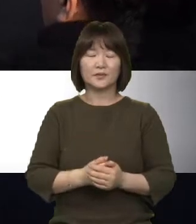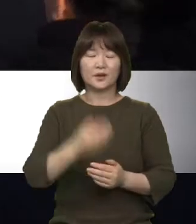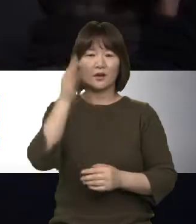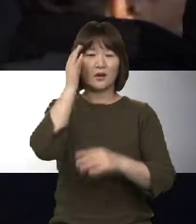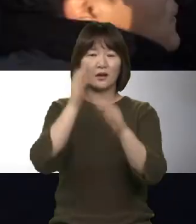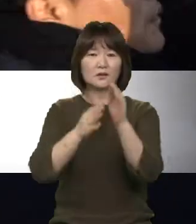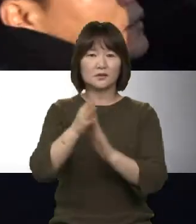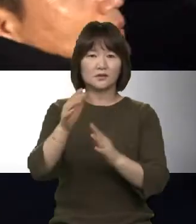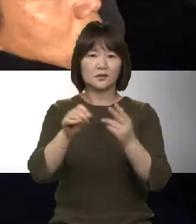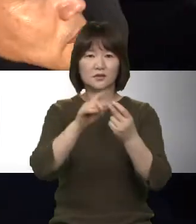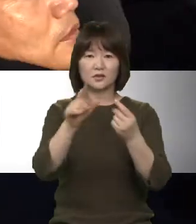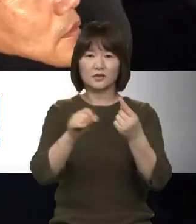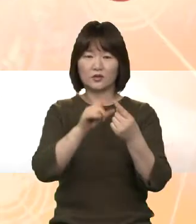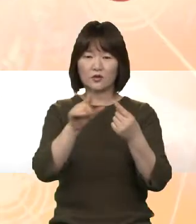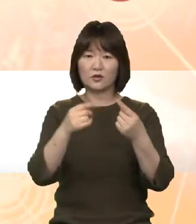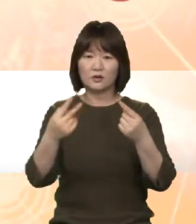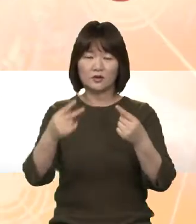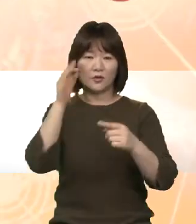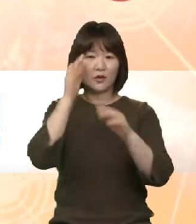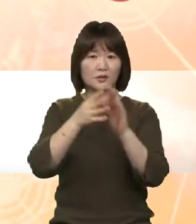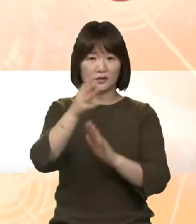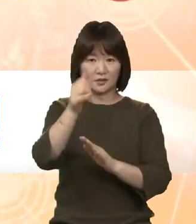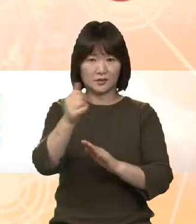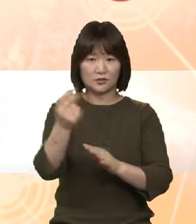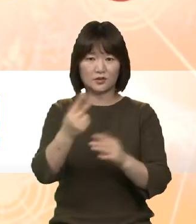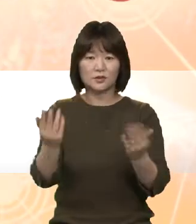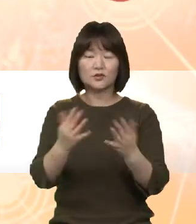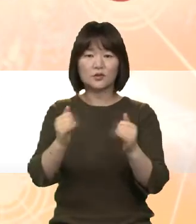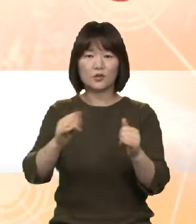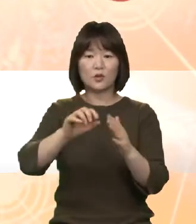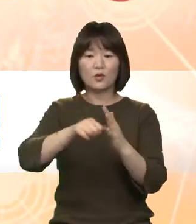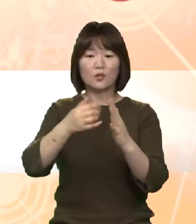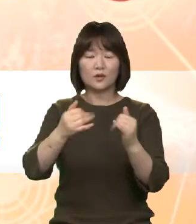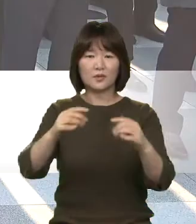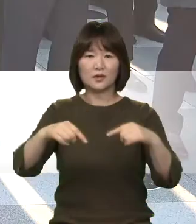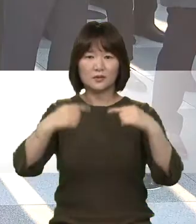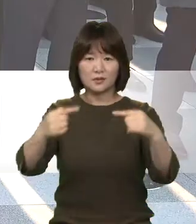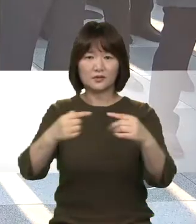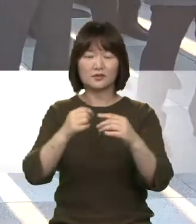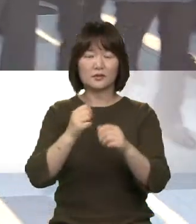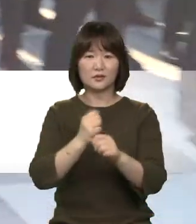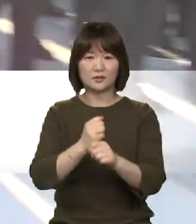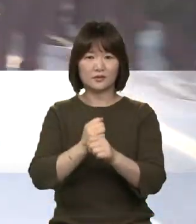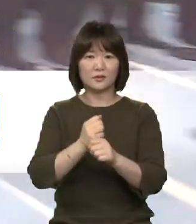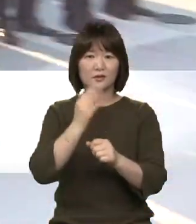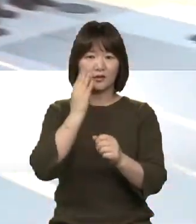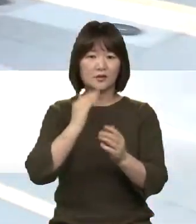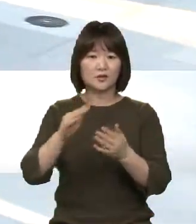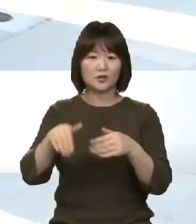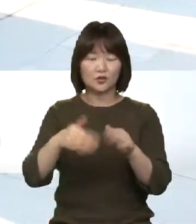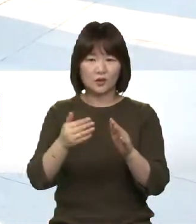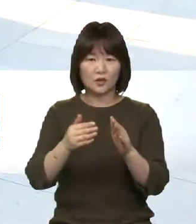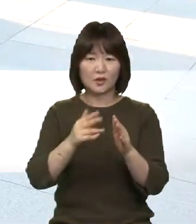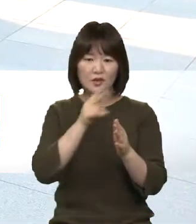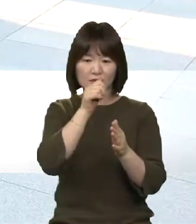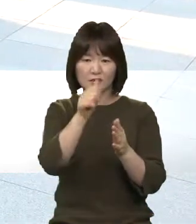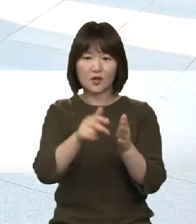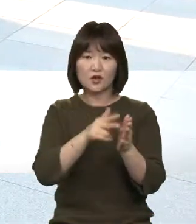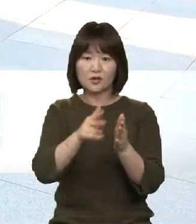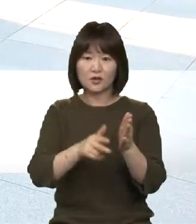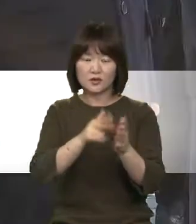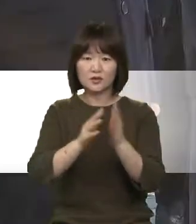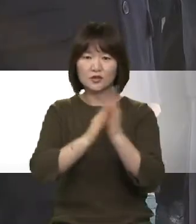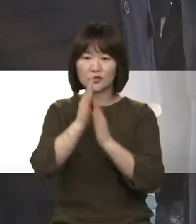포항 씨는 1 이강덕 시장을 비롯한 직원 500여명이 참석한 가운데 그림의 철 때 숲 음악분수 앞에서